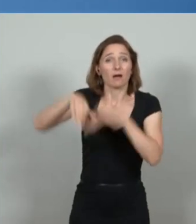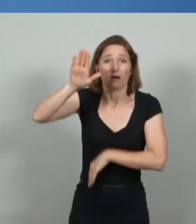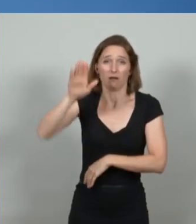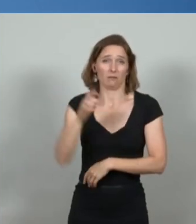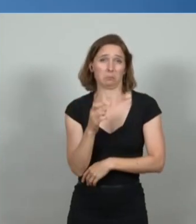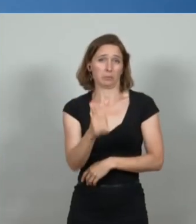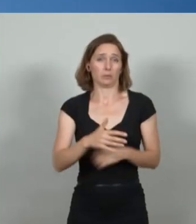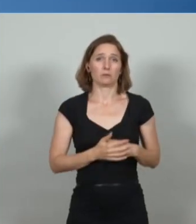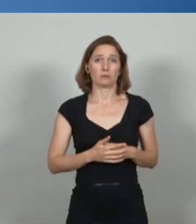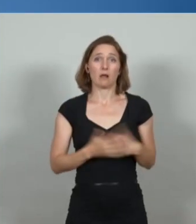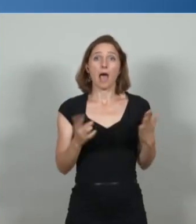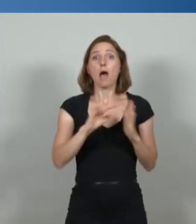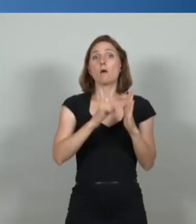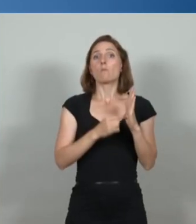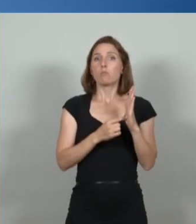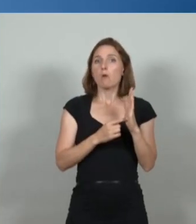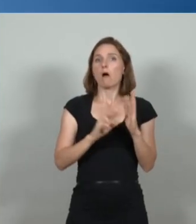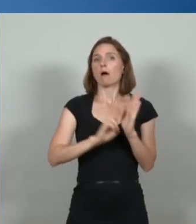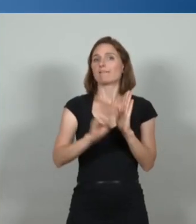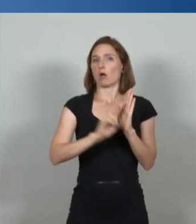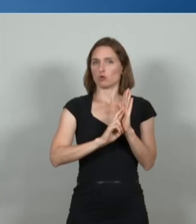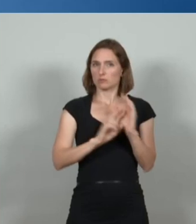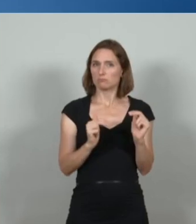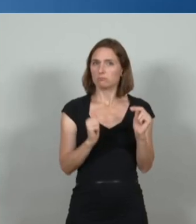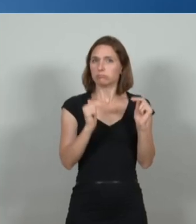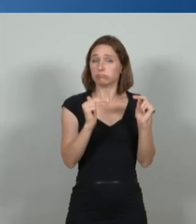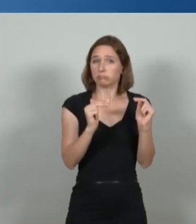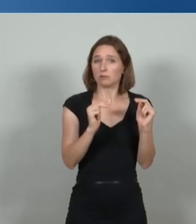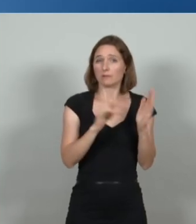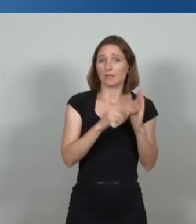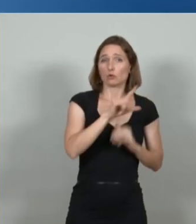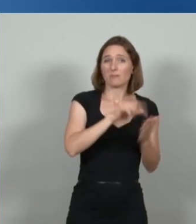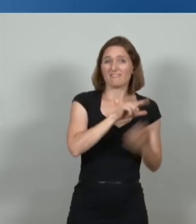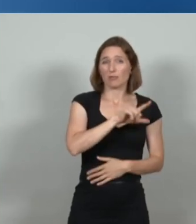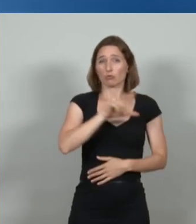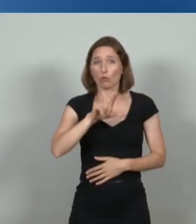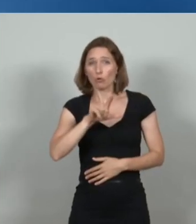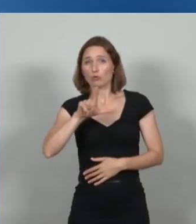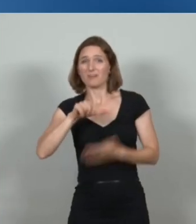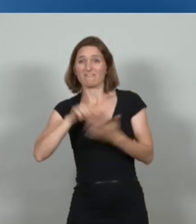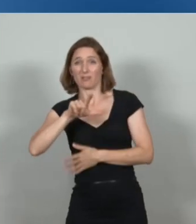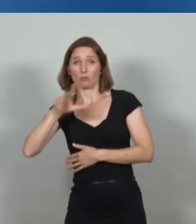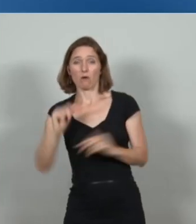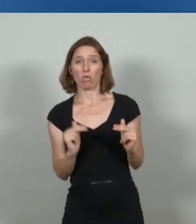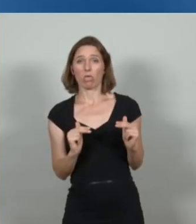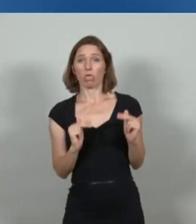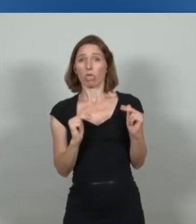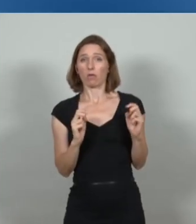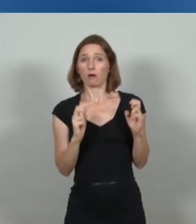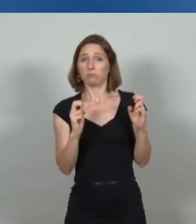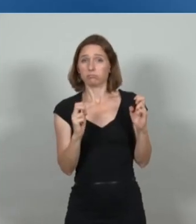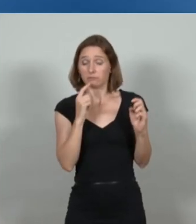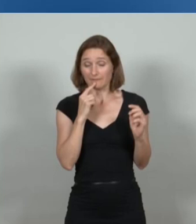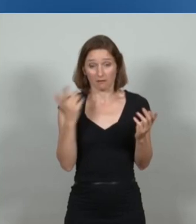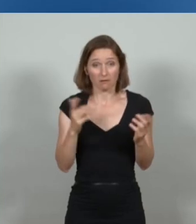entre juin 2022 et juin 2023 globalement le pouvoir d'achat des agents est fortement impacté dans ce